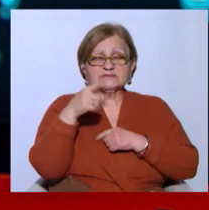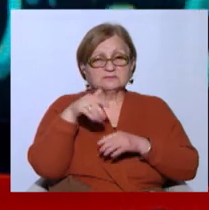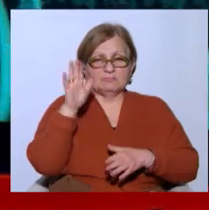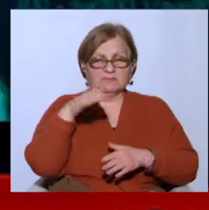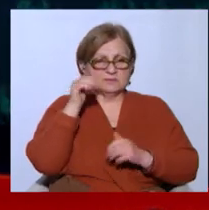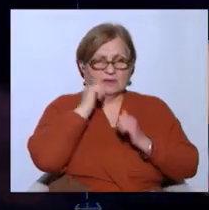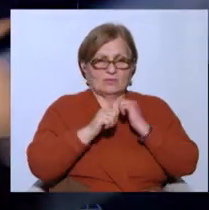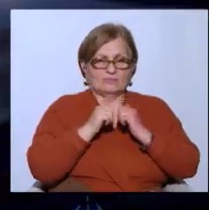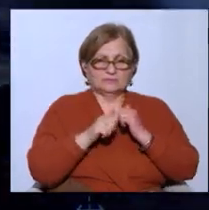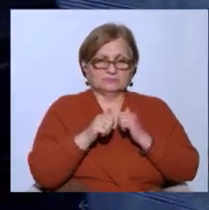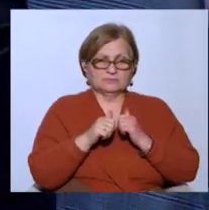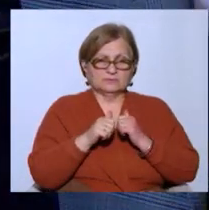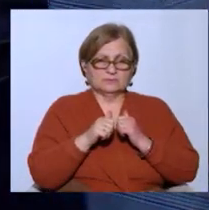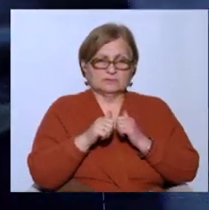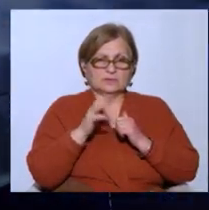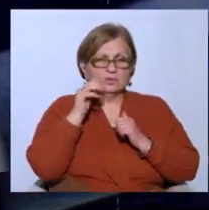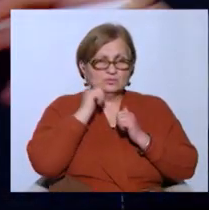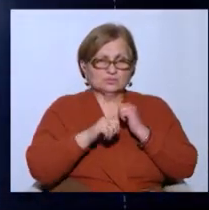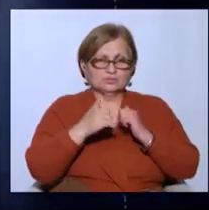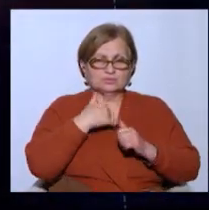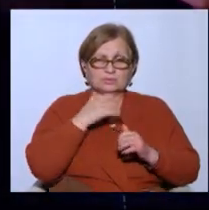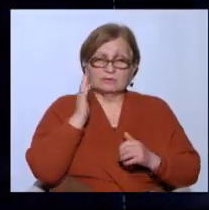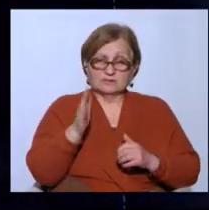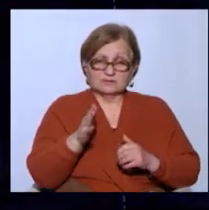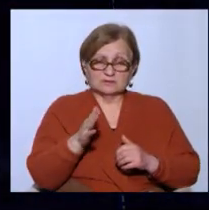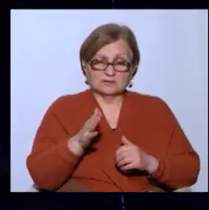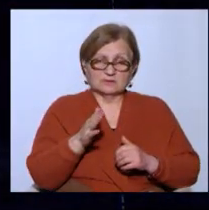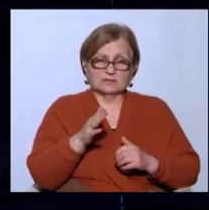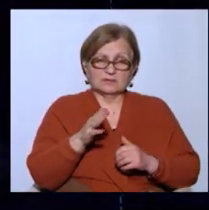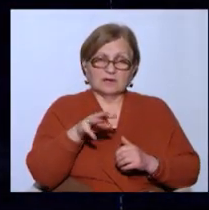ყველა შემთხვევაში და სულ გვექნება